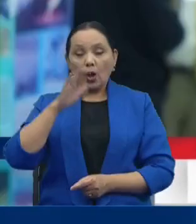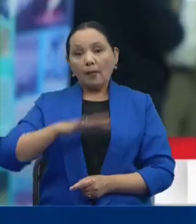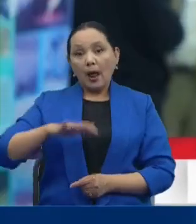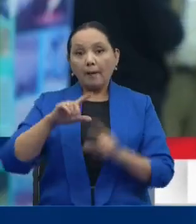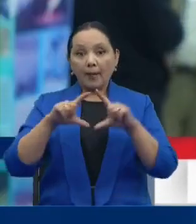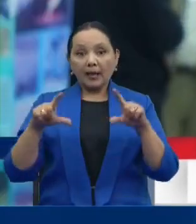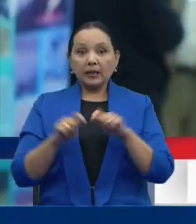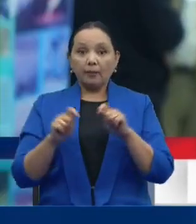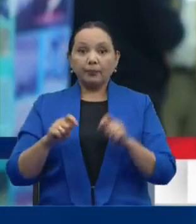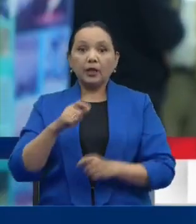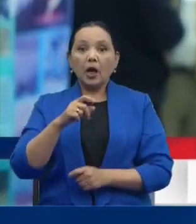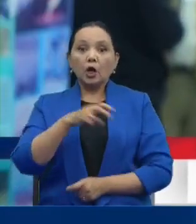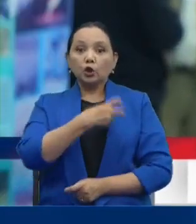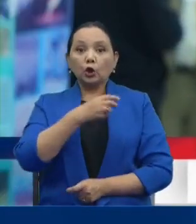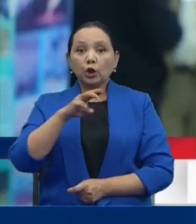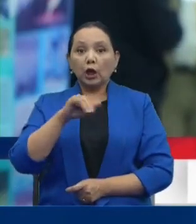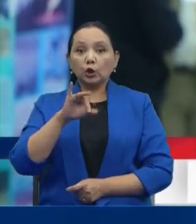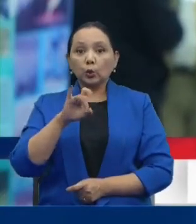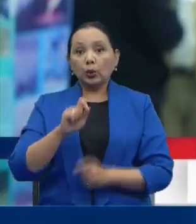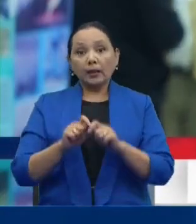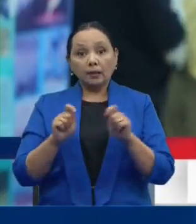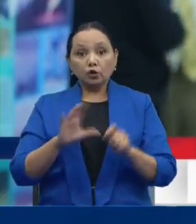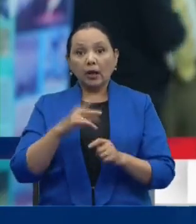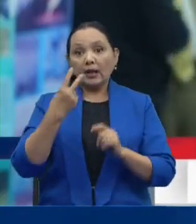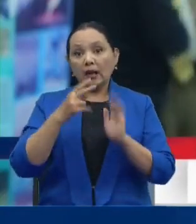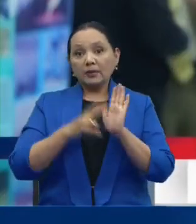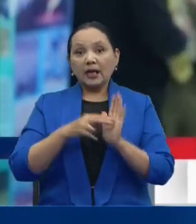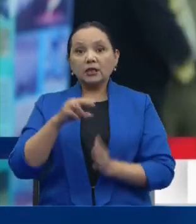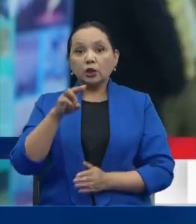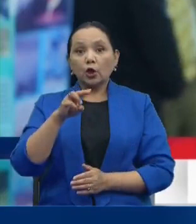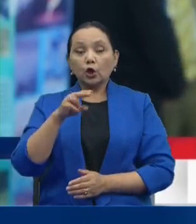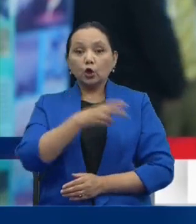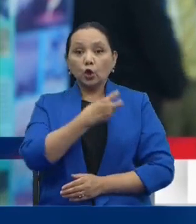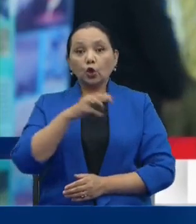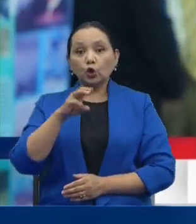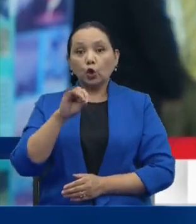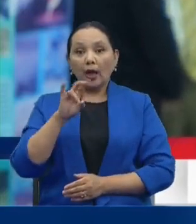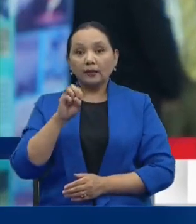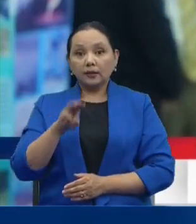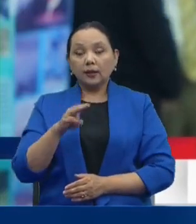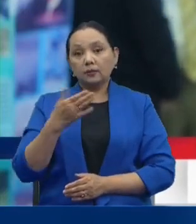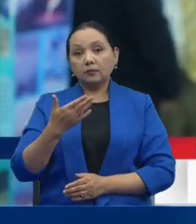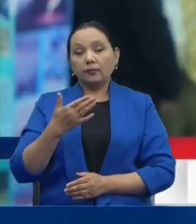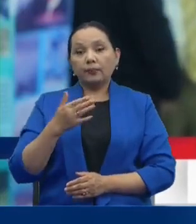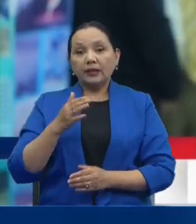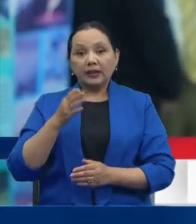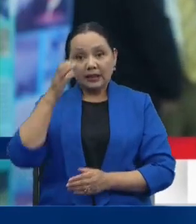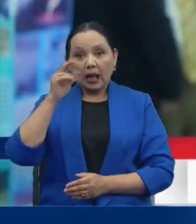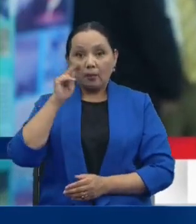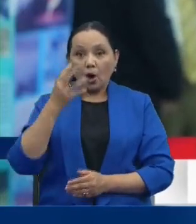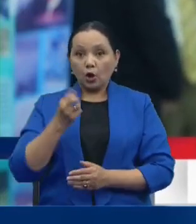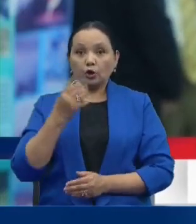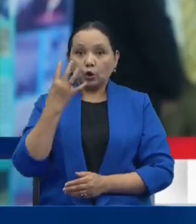yaratildi. Doktorantura tashkil bo'lgan. Bugungi kunda 28 ta doktorant bizni bevosita doktorantura ta'lim olishyapti. 4